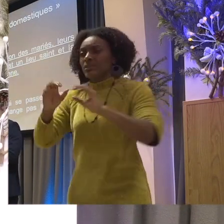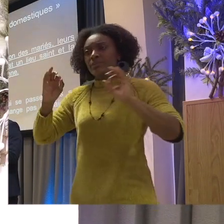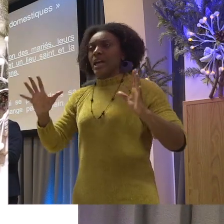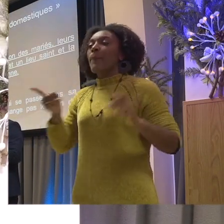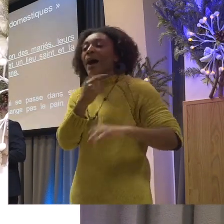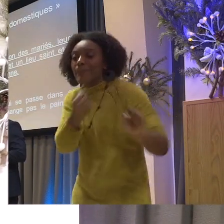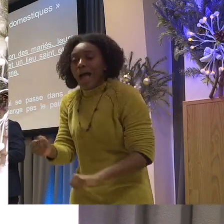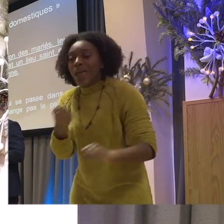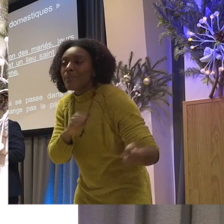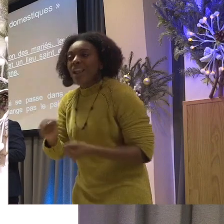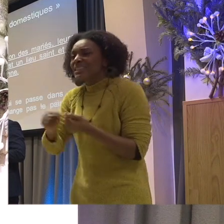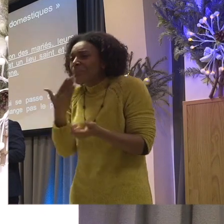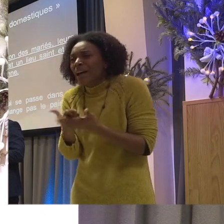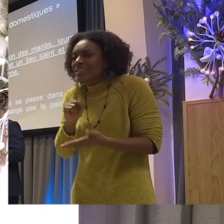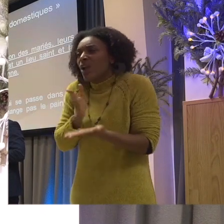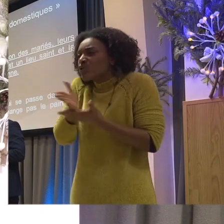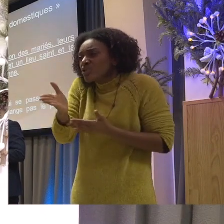que de passer le balai, n'est-ce pas?